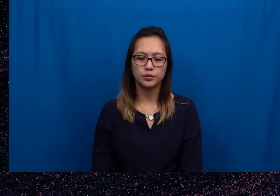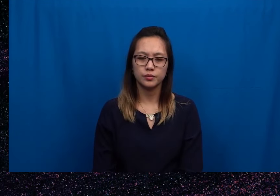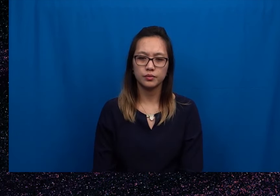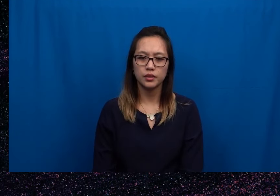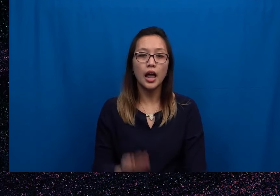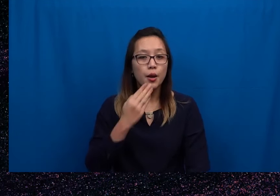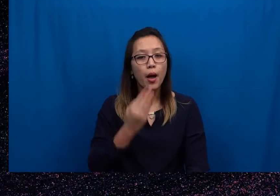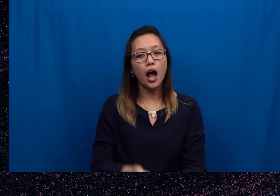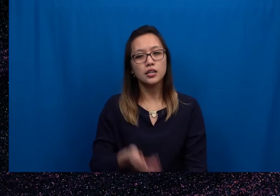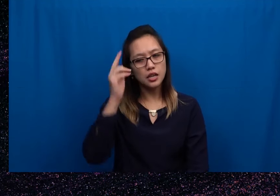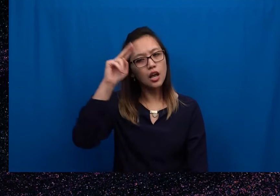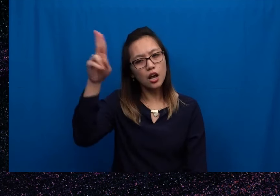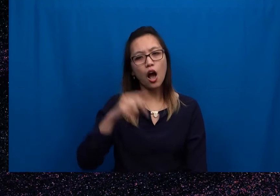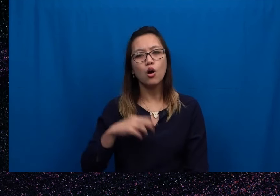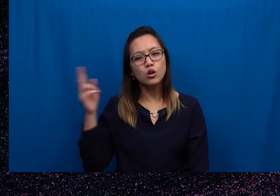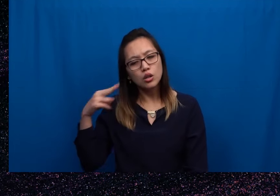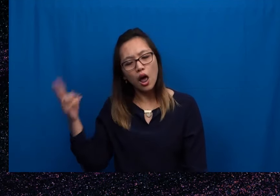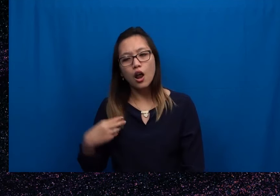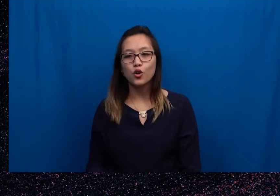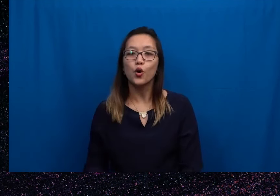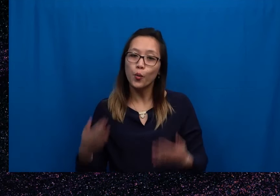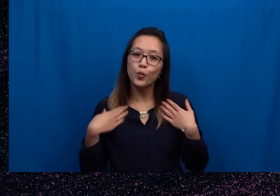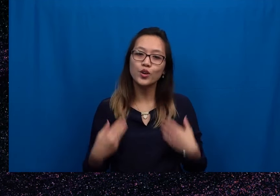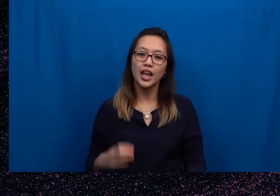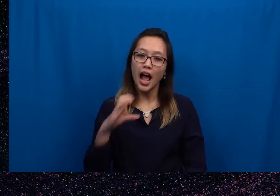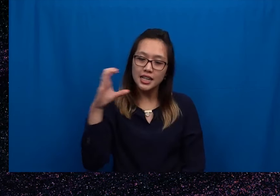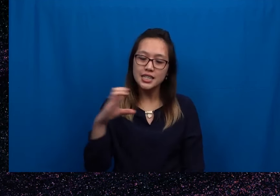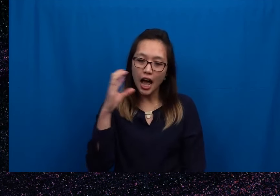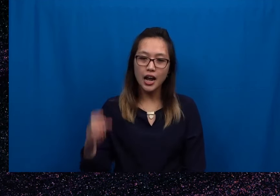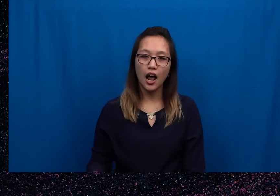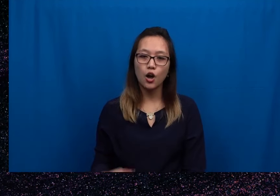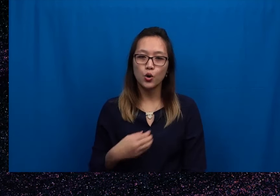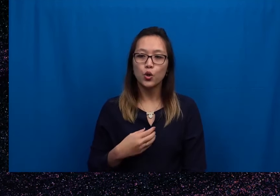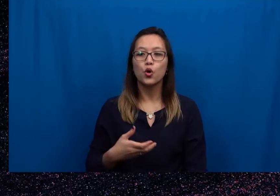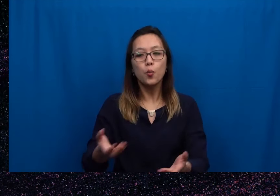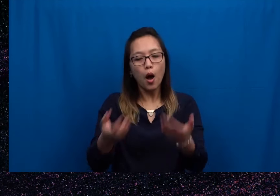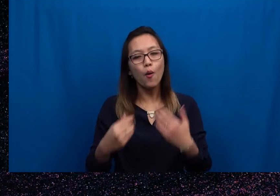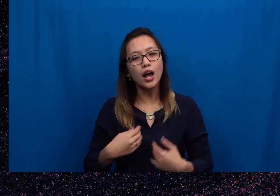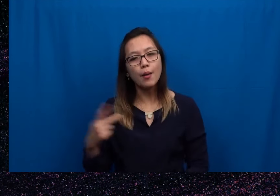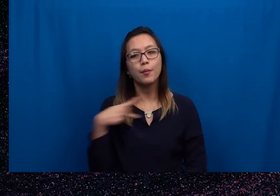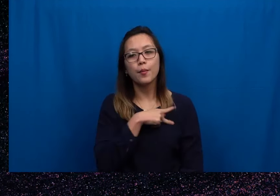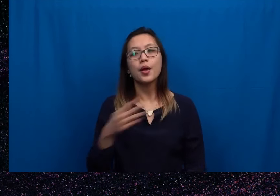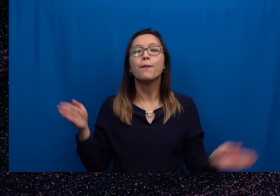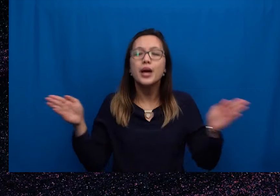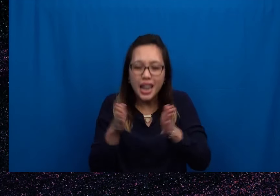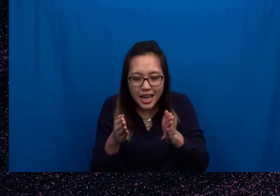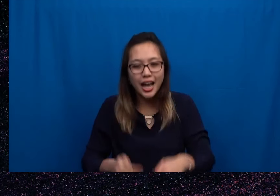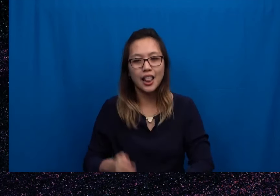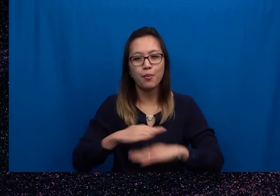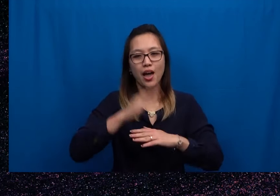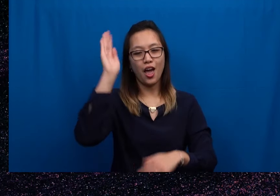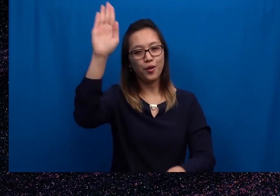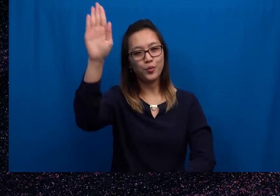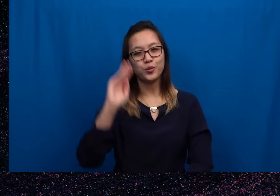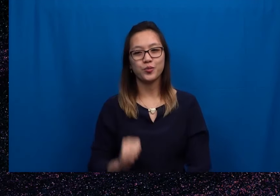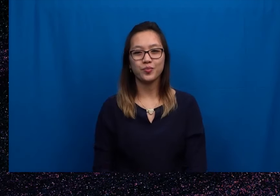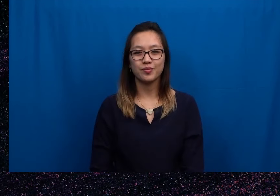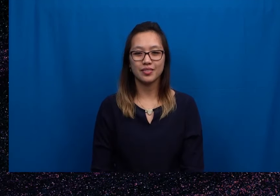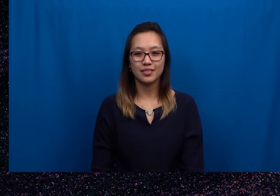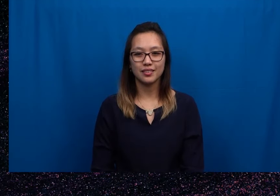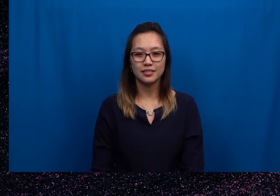kalau Kau selalu punya cara untuk menarik kami untuk kembali mendekat kepadamu. Terima kasih buat kemurahan-Mu yang besar, kalau kami boleh